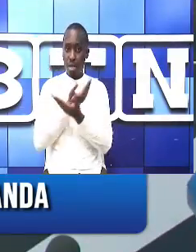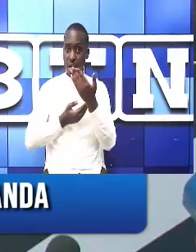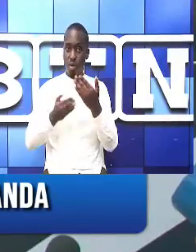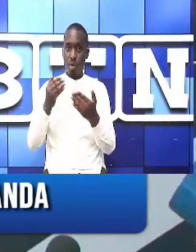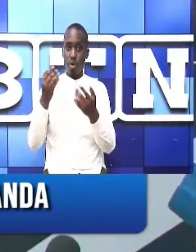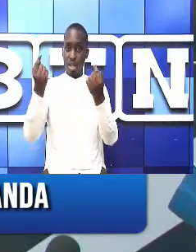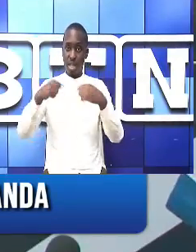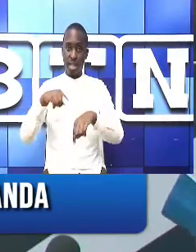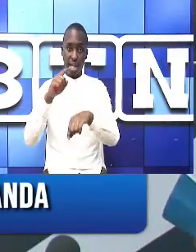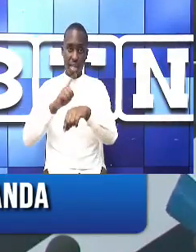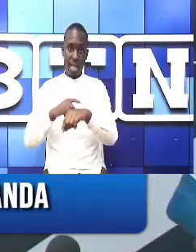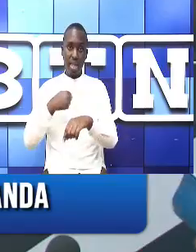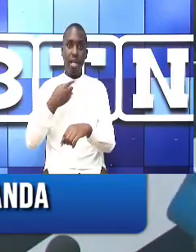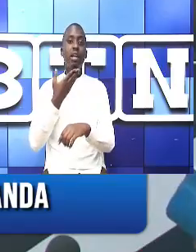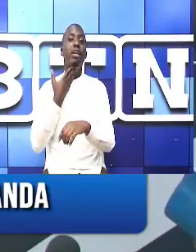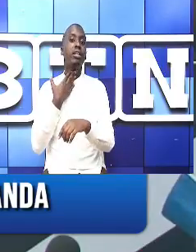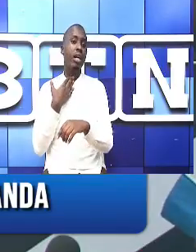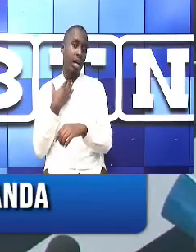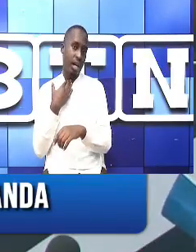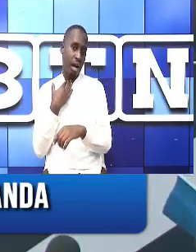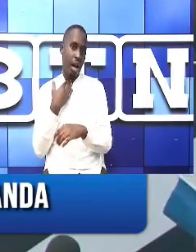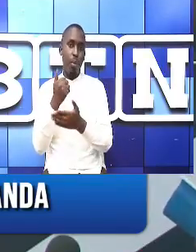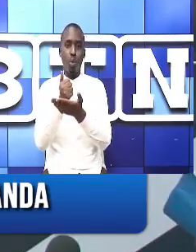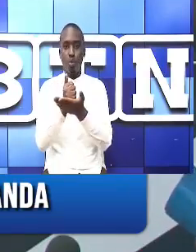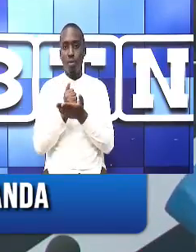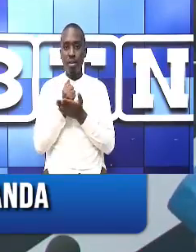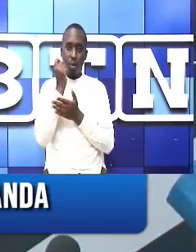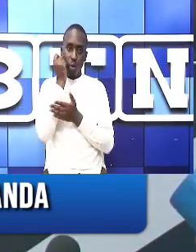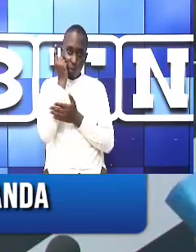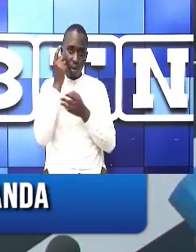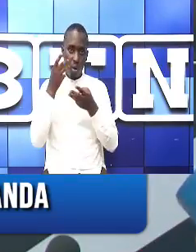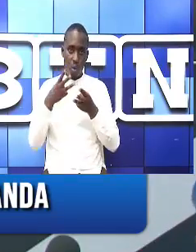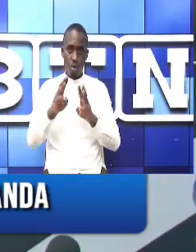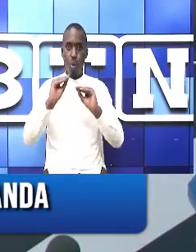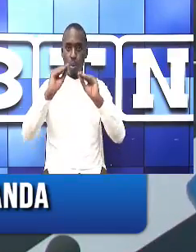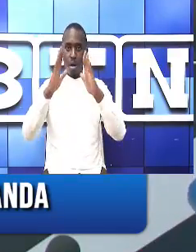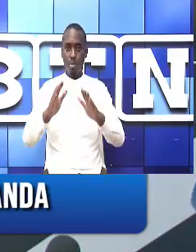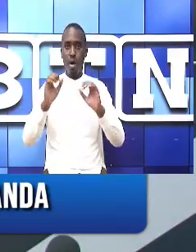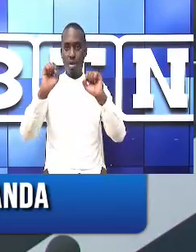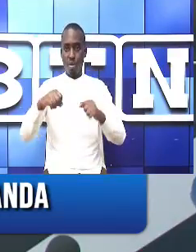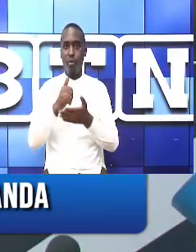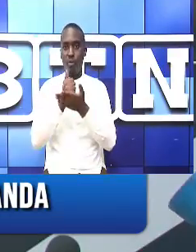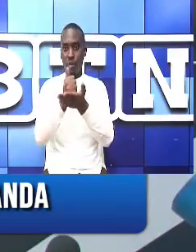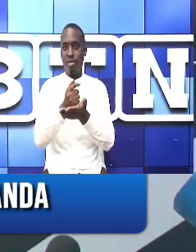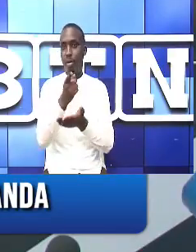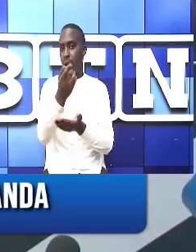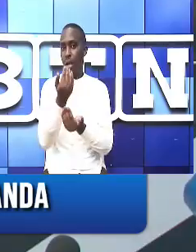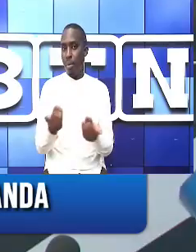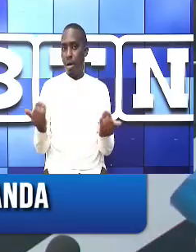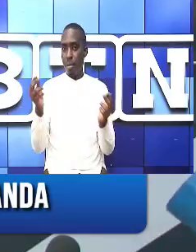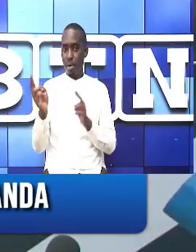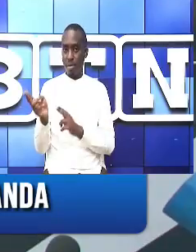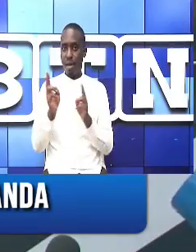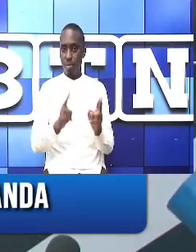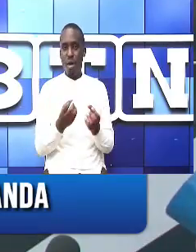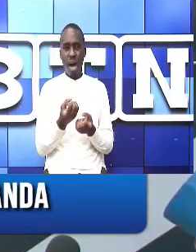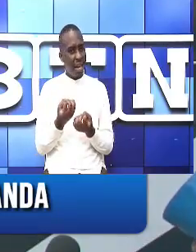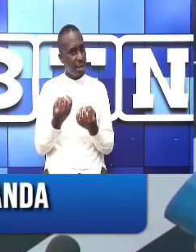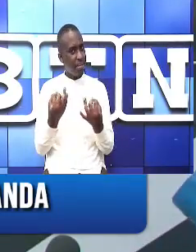kiziye igihe nashakaga ko mudufasha kumva uburyo mwarimu azashobora gufasha bariya abana basanzwe ari